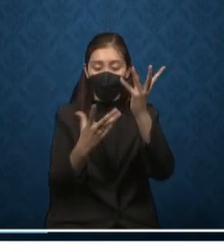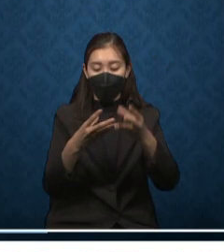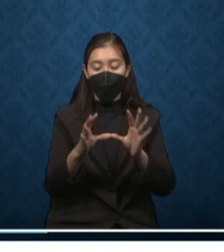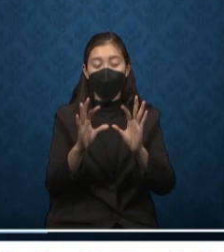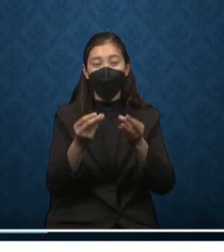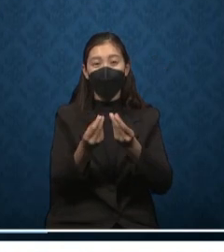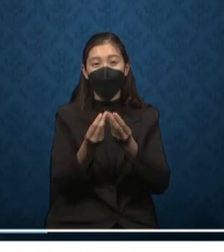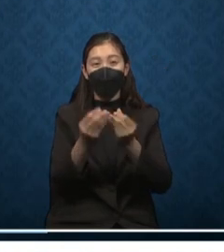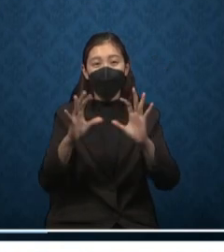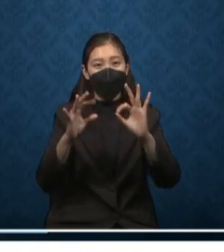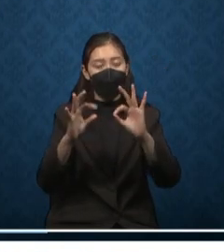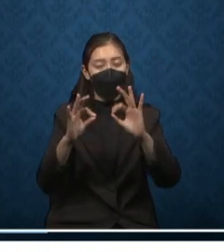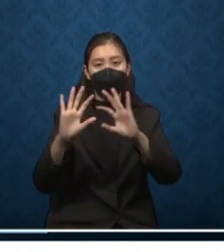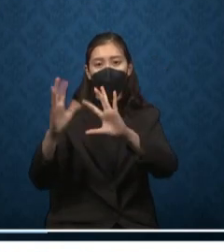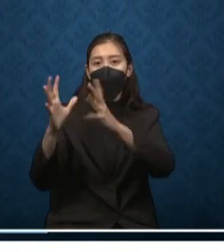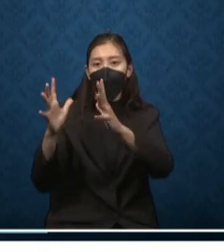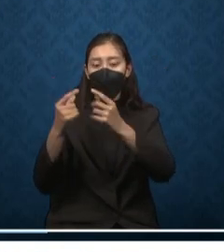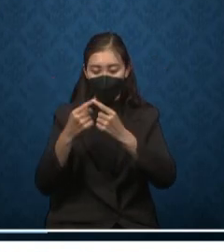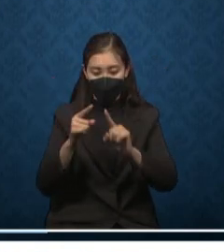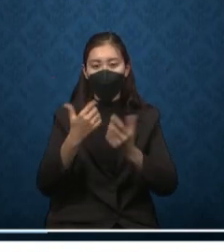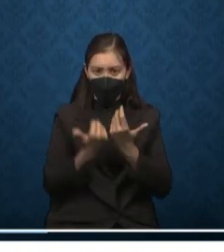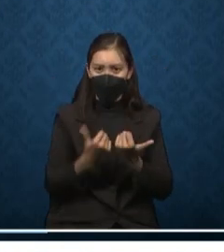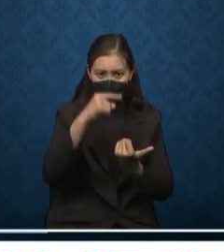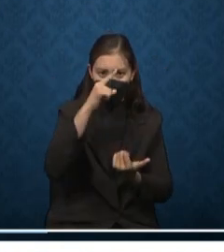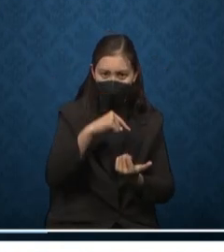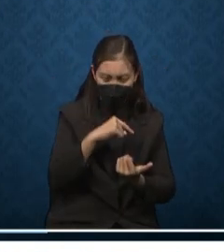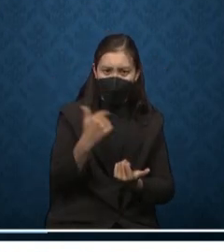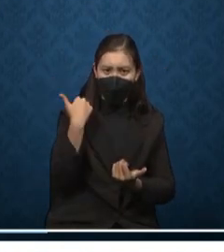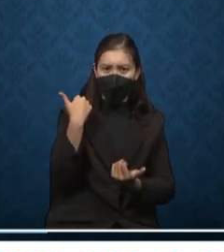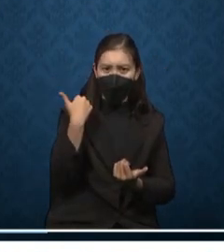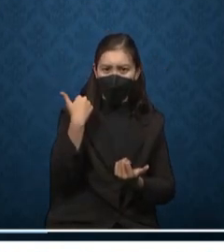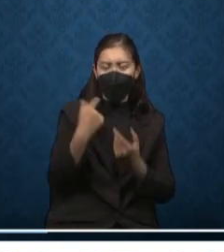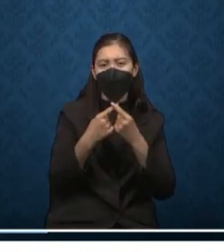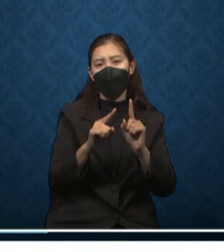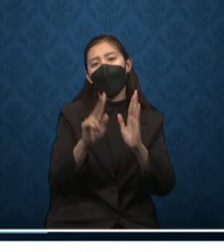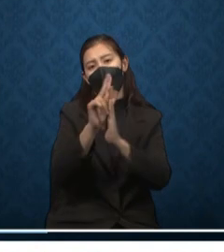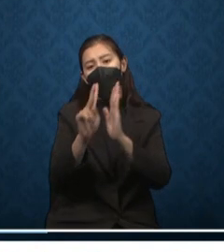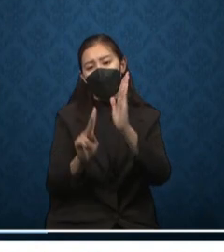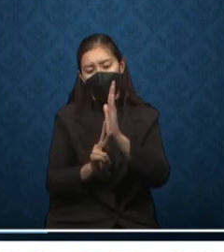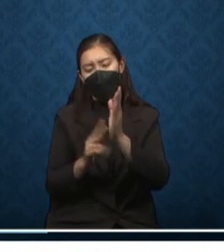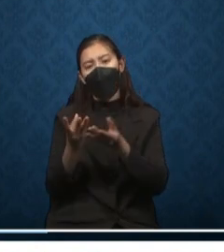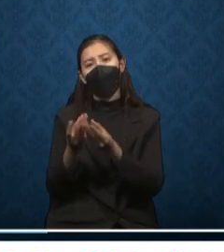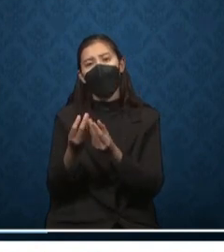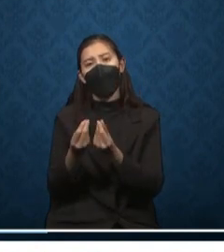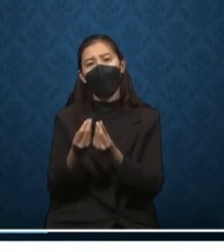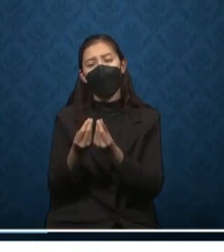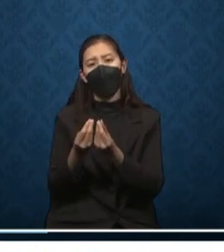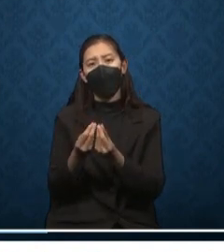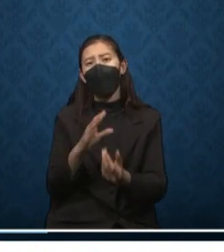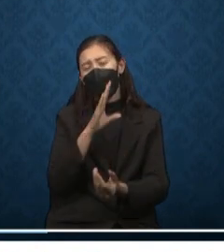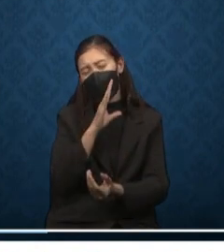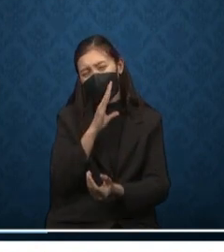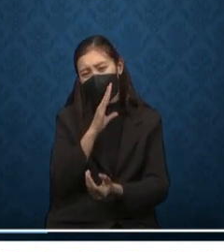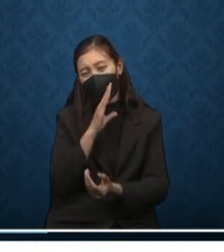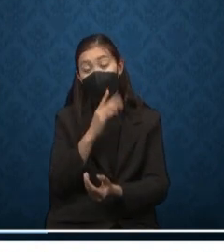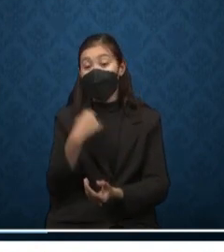และเราเป็นหนึ่งในนั้นแต่ขณะนี้ด้วยนโยบายในเรื่องการเก็บภาษีที่ดินทำให้เจ้าของที่ดินจำนวนหนึ่งแม้ไม่เต็มใจ